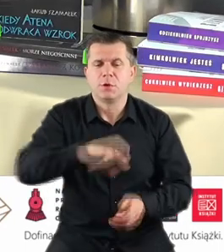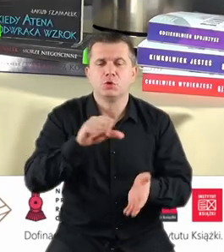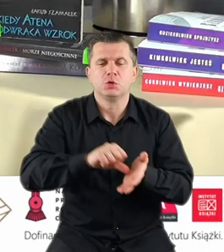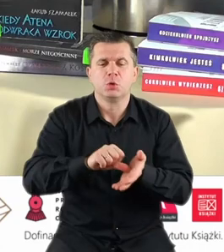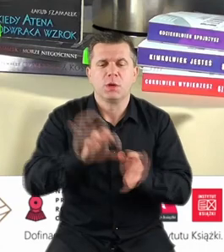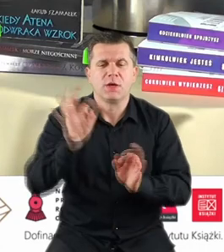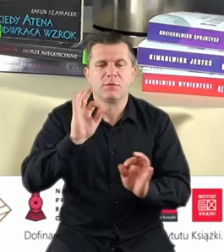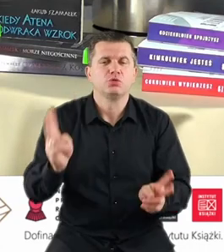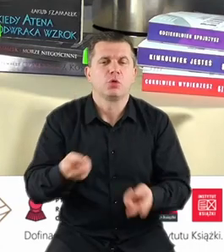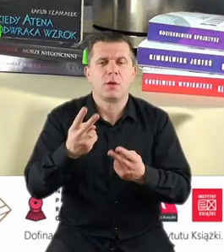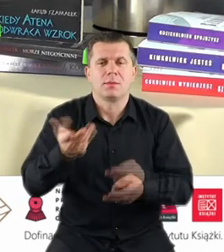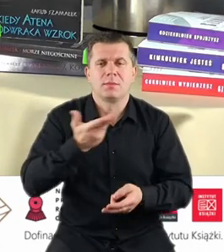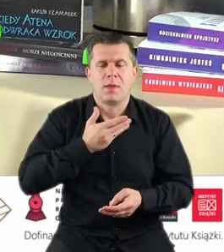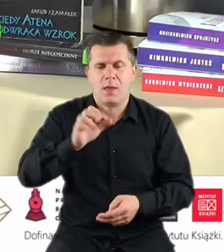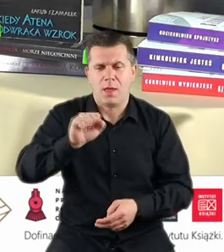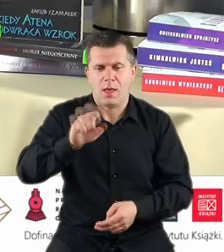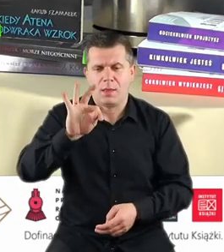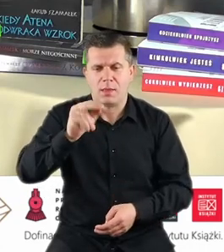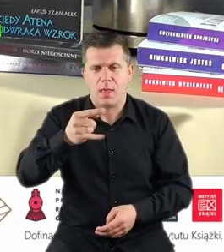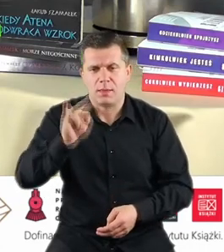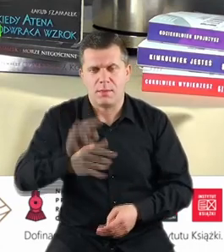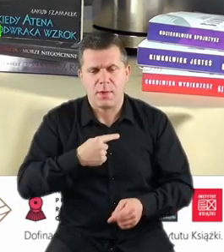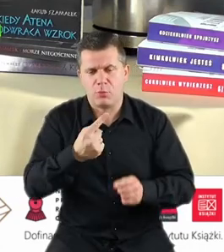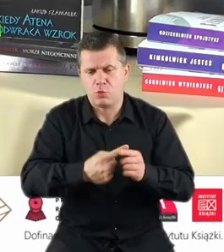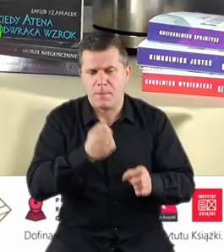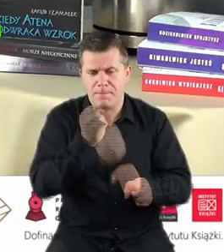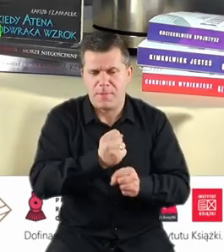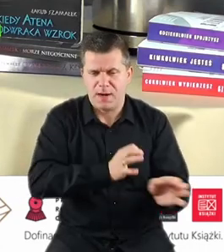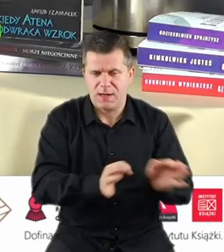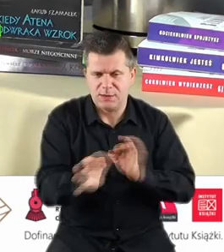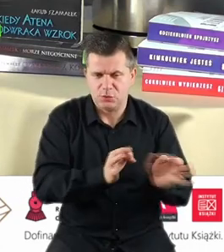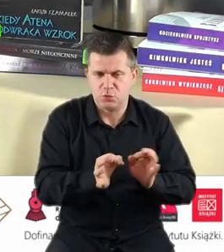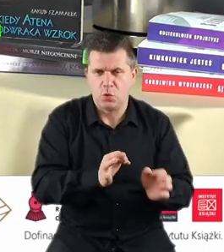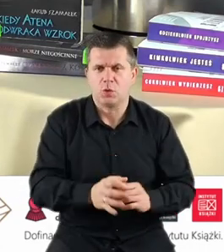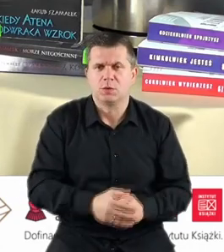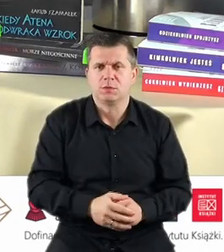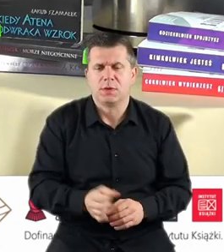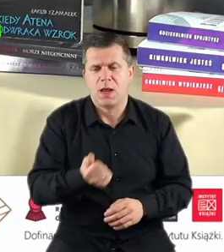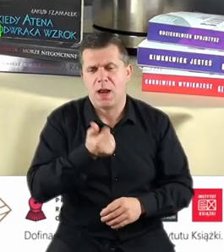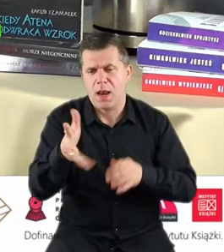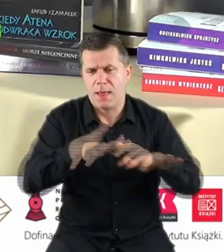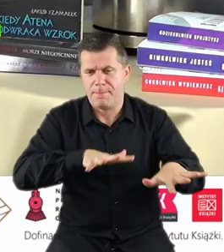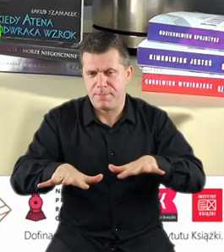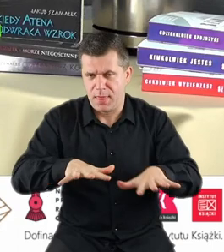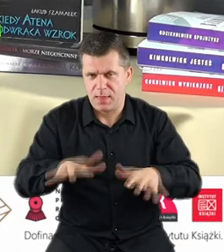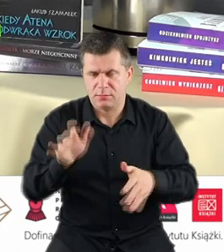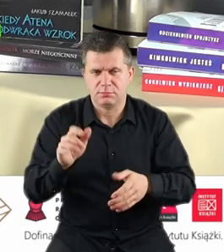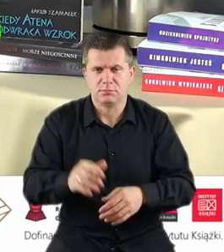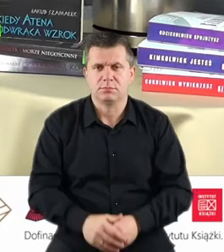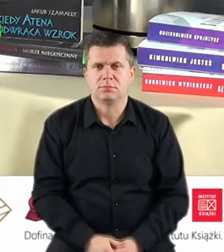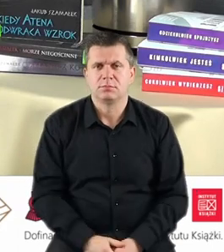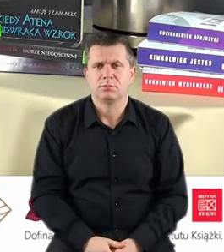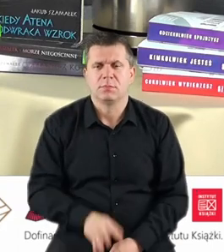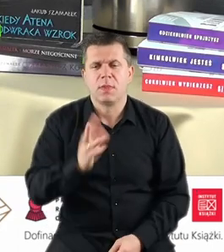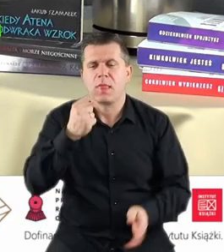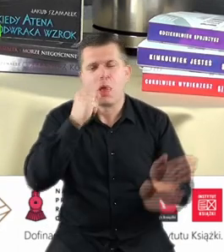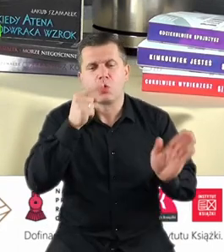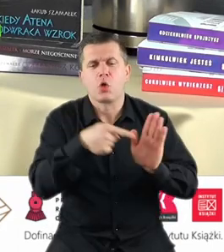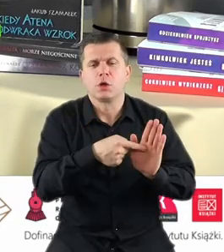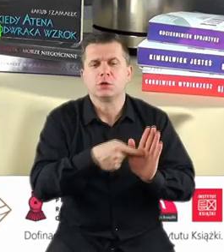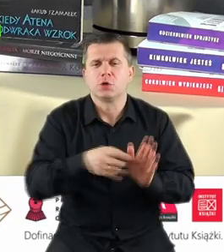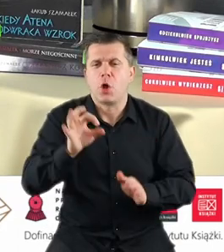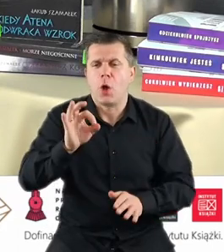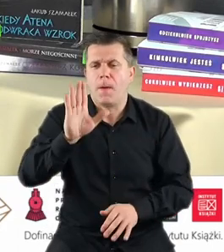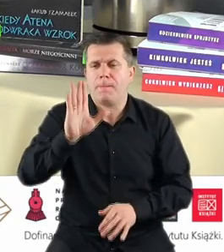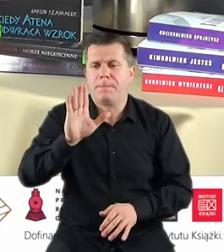Aten, mamy trochę prac historycznych na temat jakichś paru miejsc, ale one raczej nie dotyczą obyczajowości, tylko